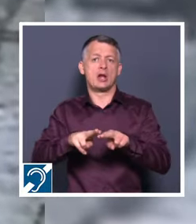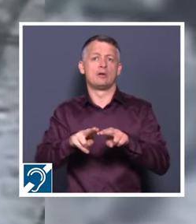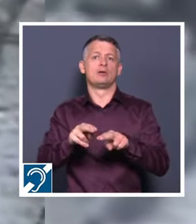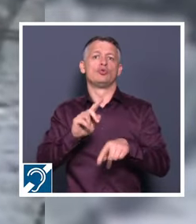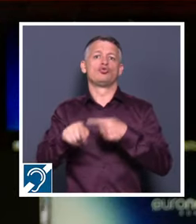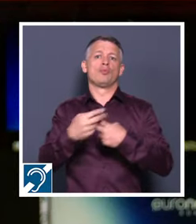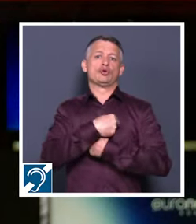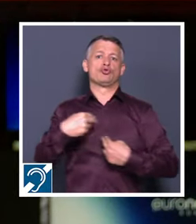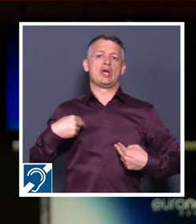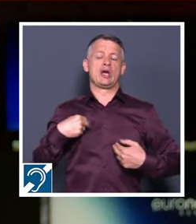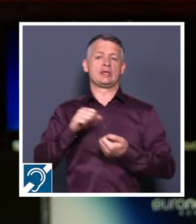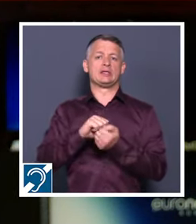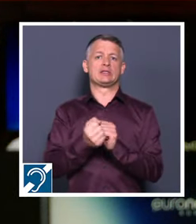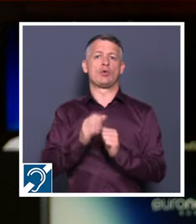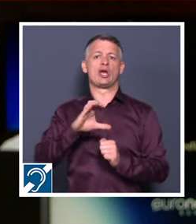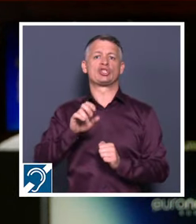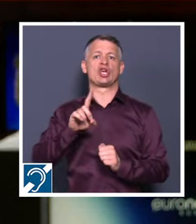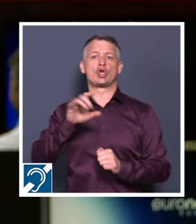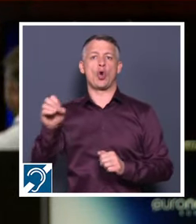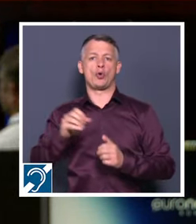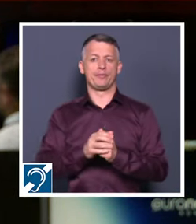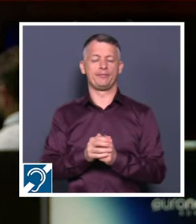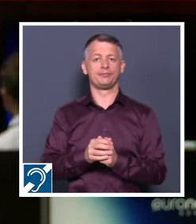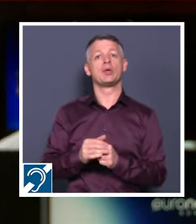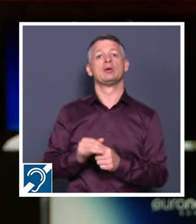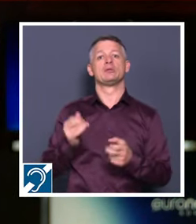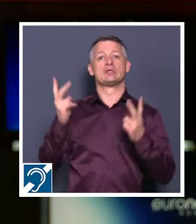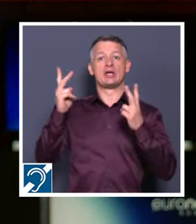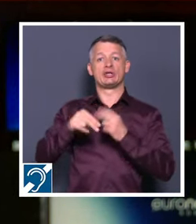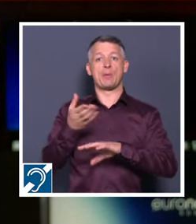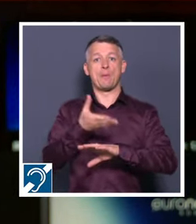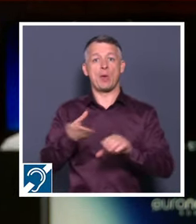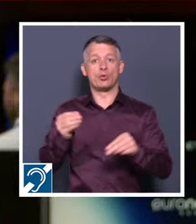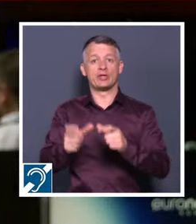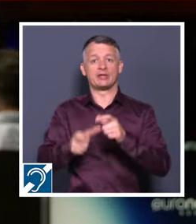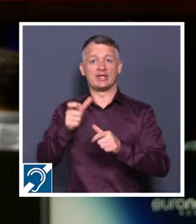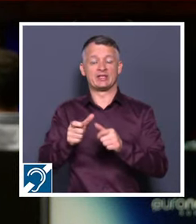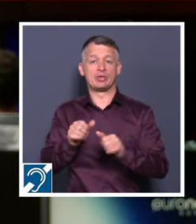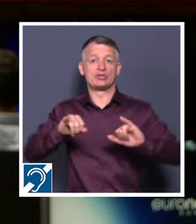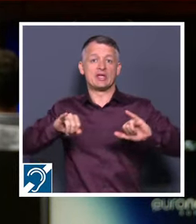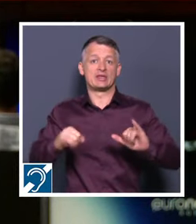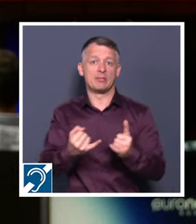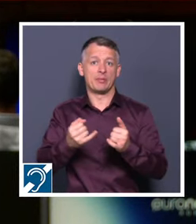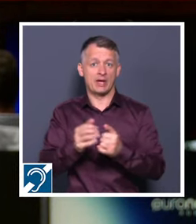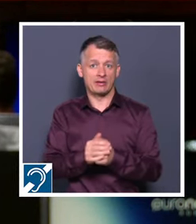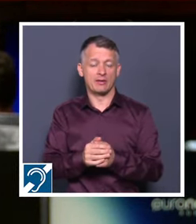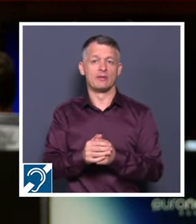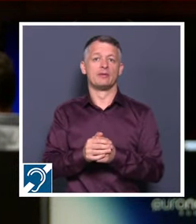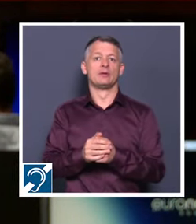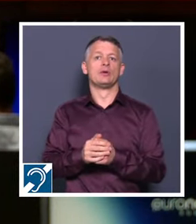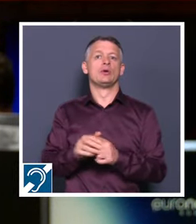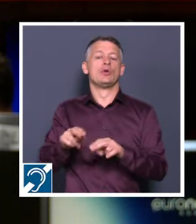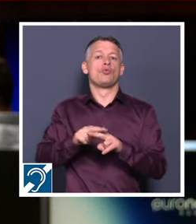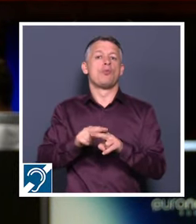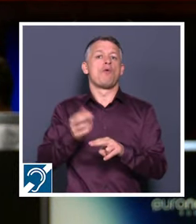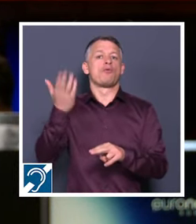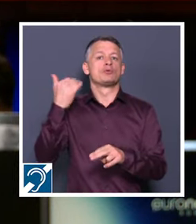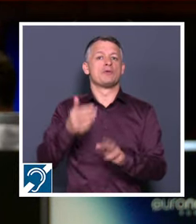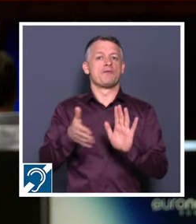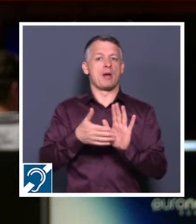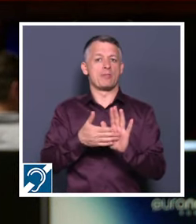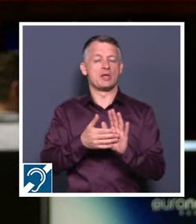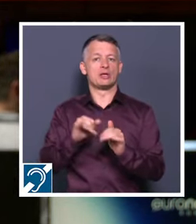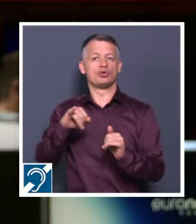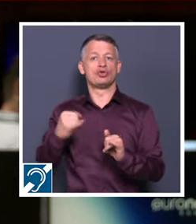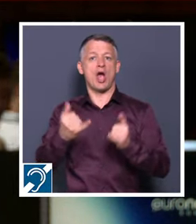la CEDU. Înțelegem mai multe despre contextul vremii, atât cea în care s-au petrecut evenimentele, cât și